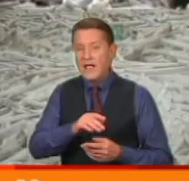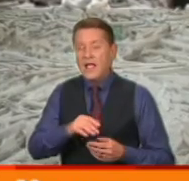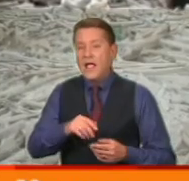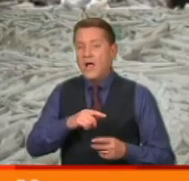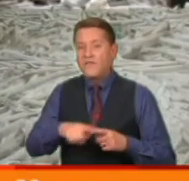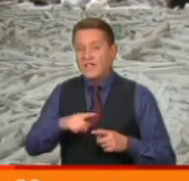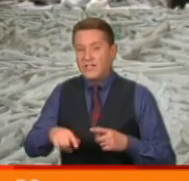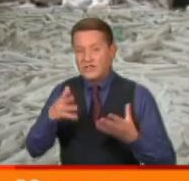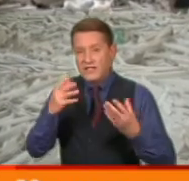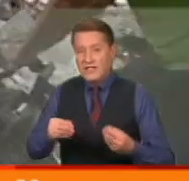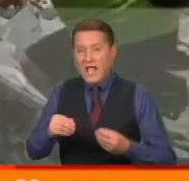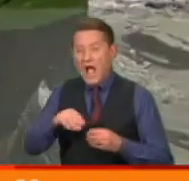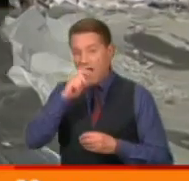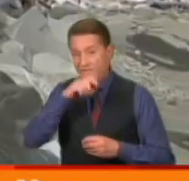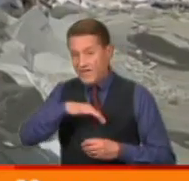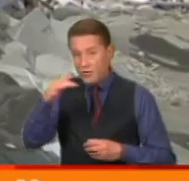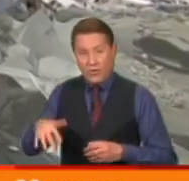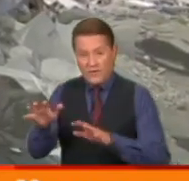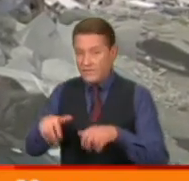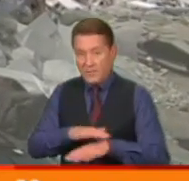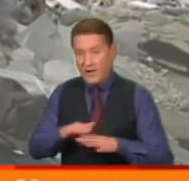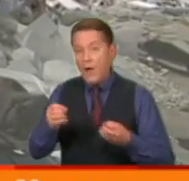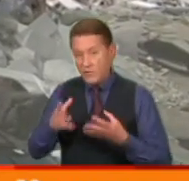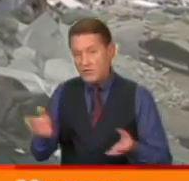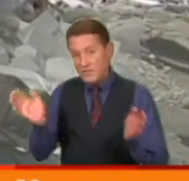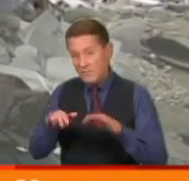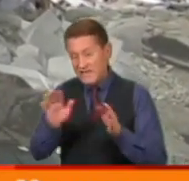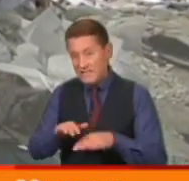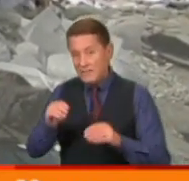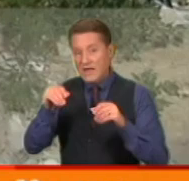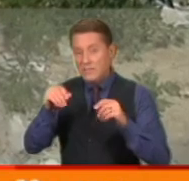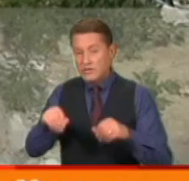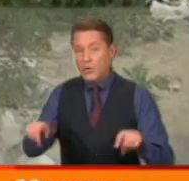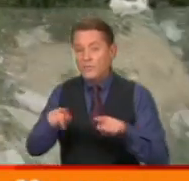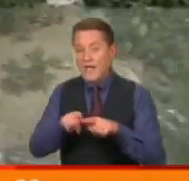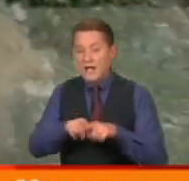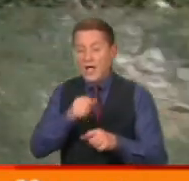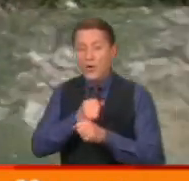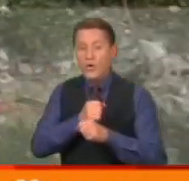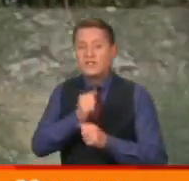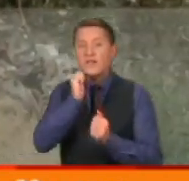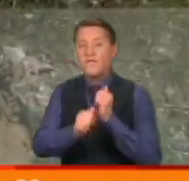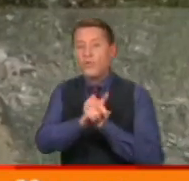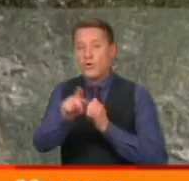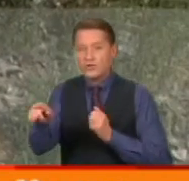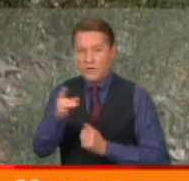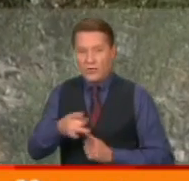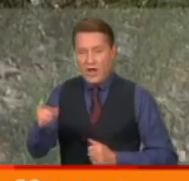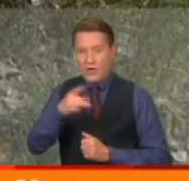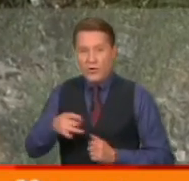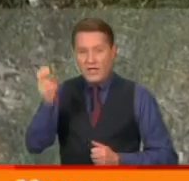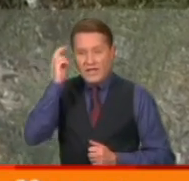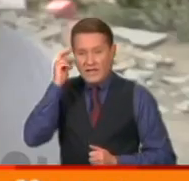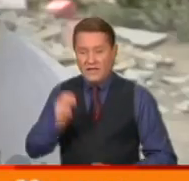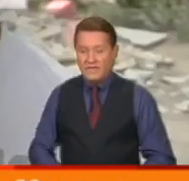із собою так і не прихопили. Їх просто присипали піском. Еколог каже, таке коїться в кожному районі столиці. Ми фактично